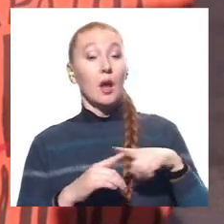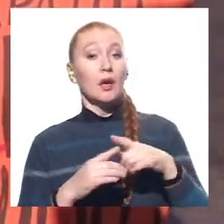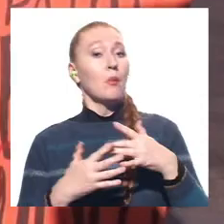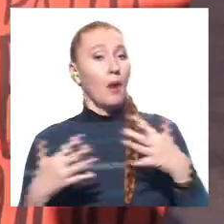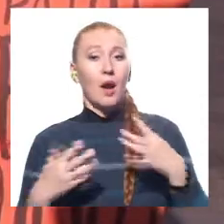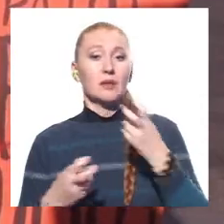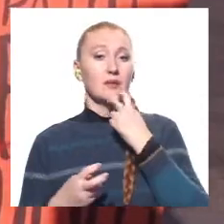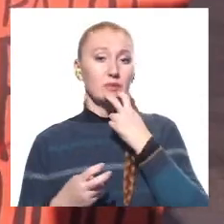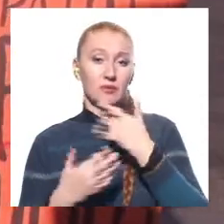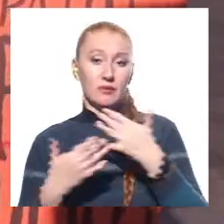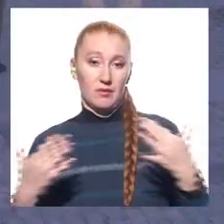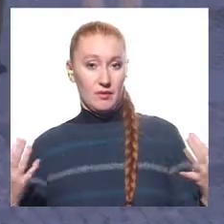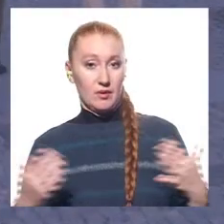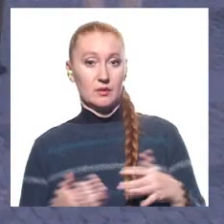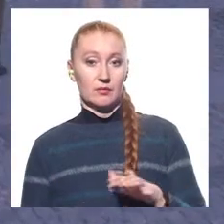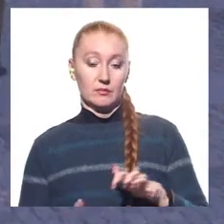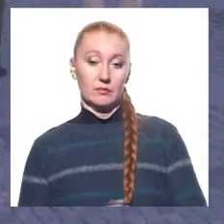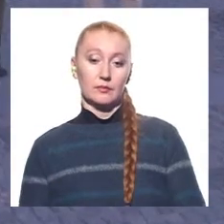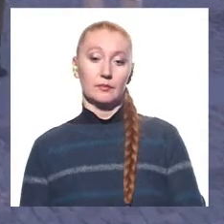багато жартів на цю тему.